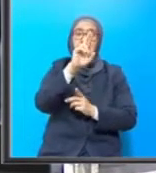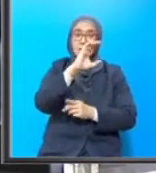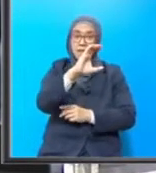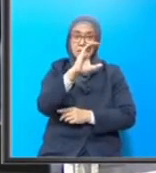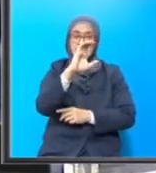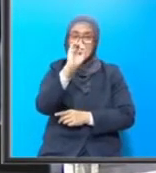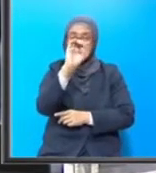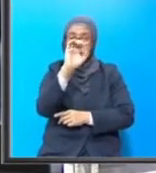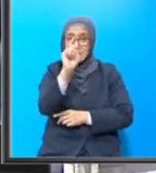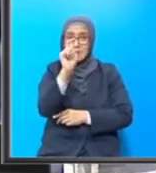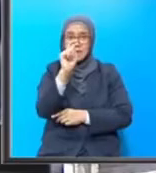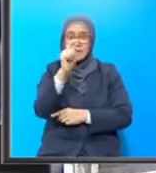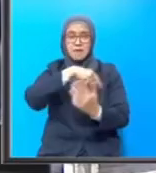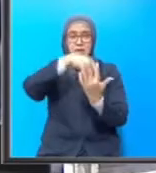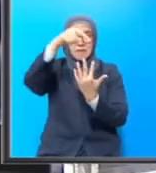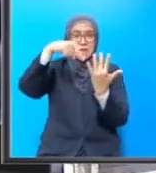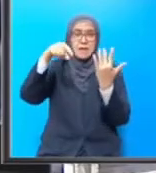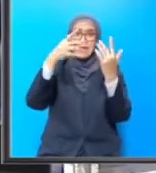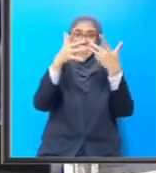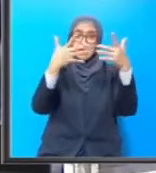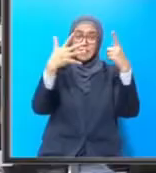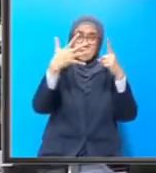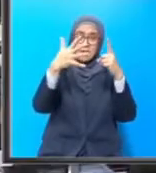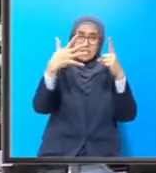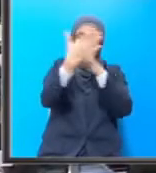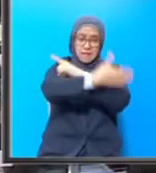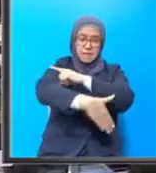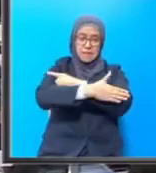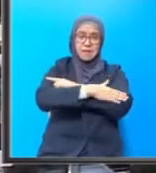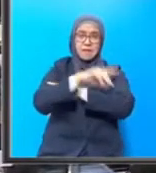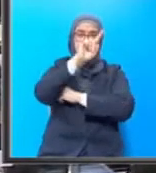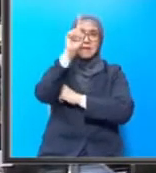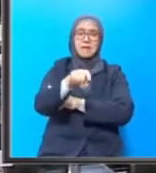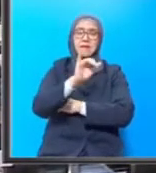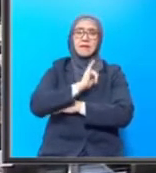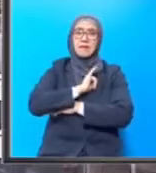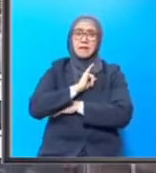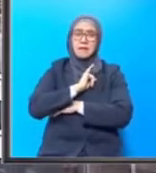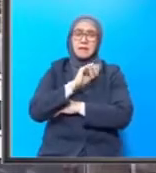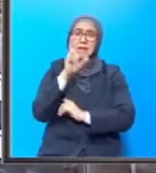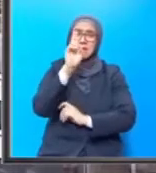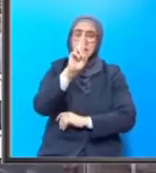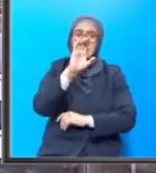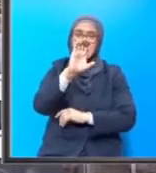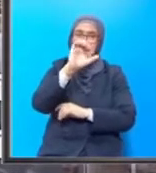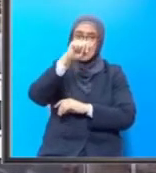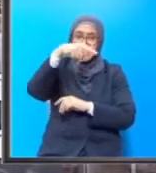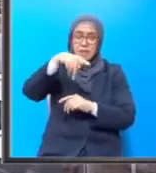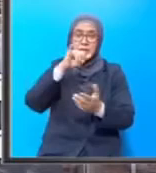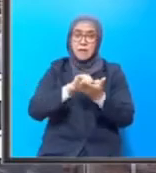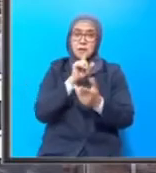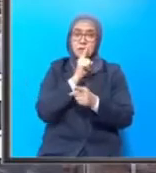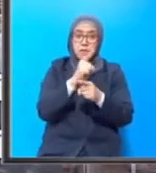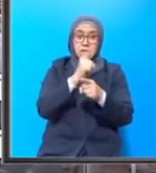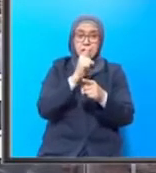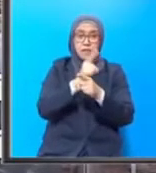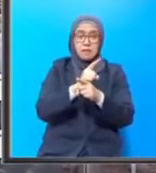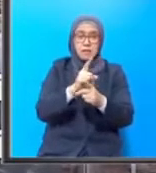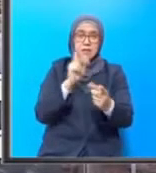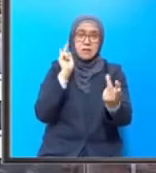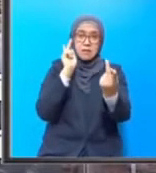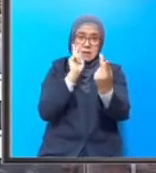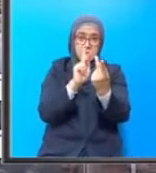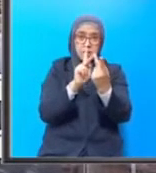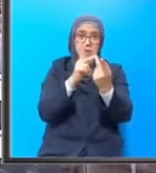di kalangan 15 negara soalan saya apakah harus siip benar-benar berkesan dan